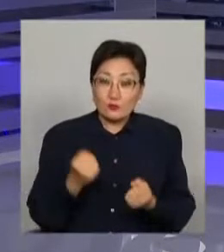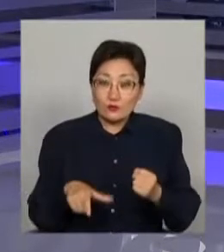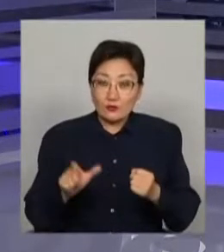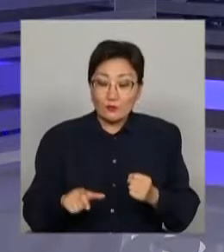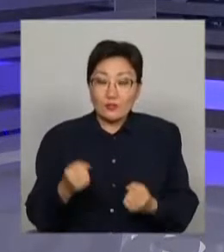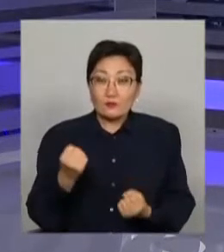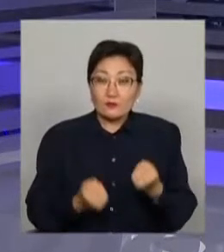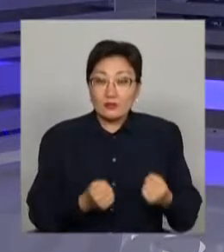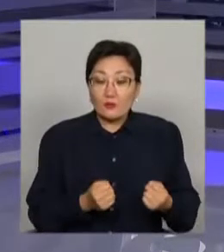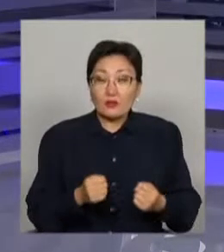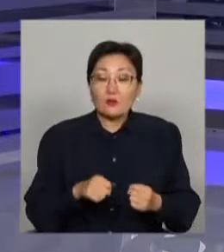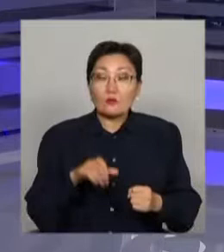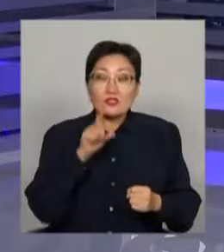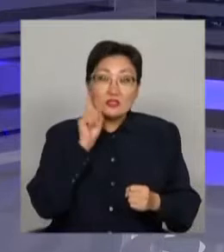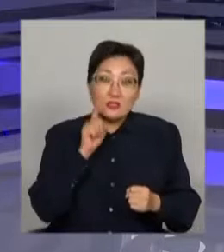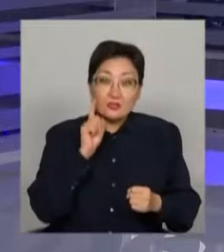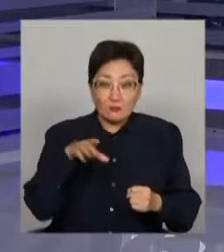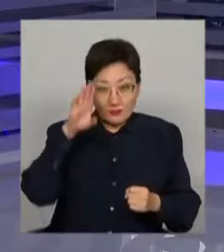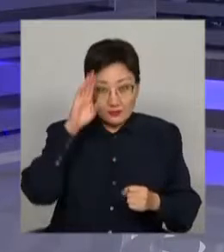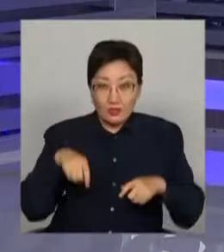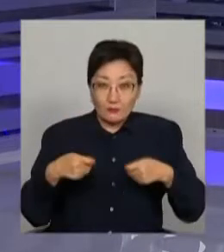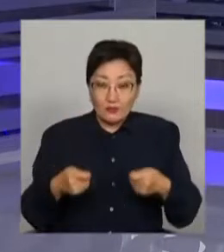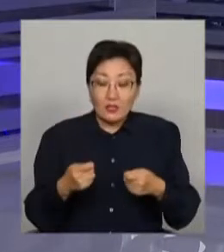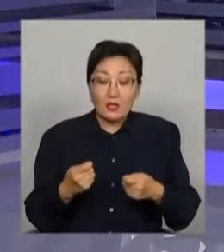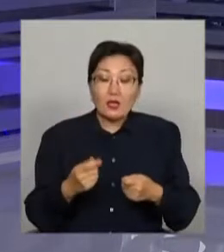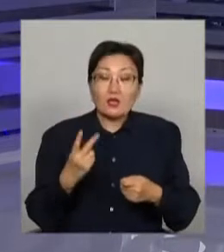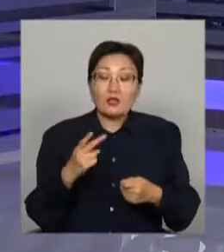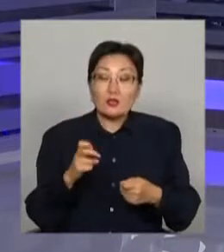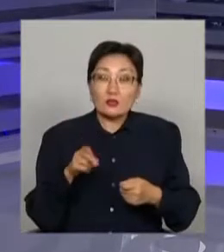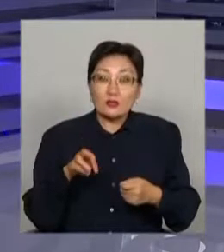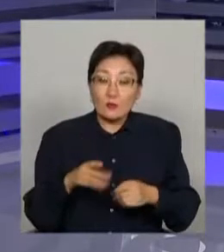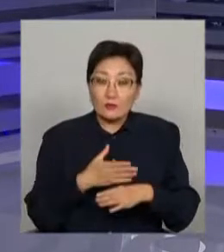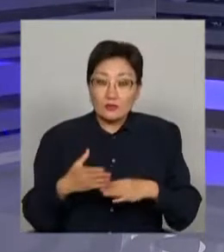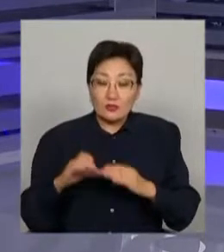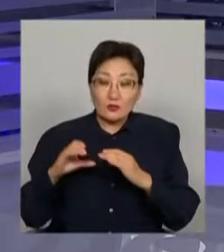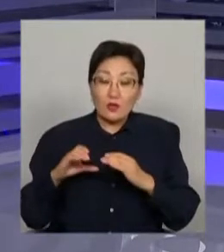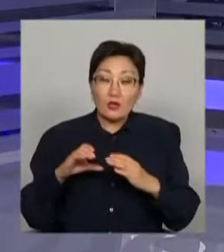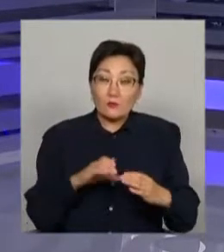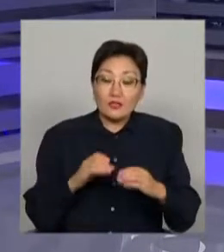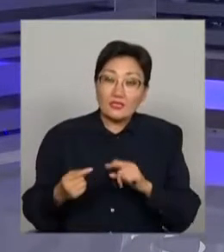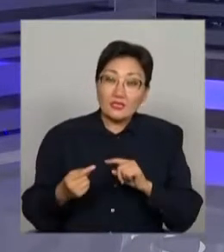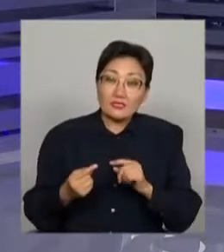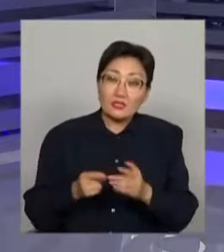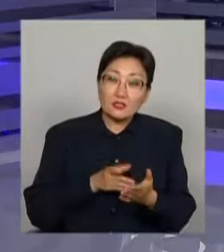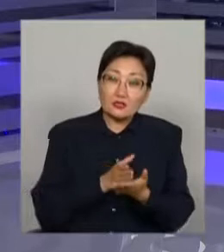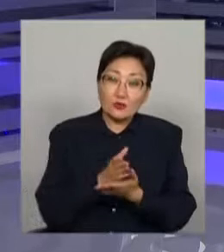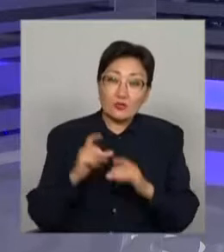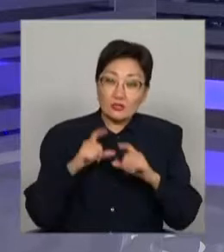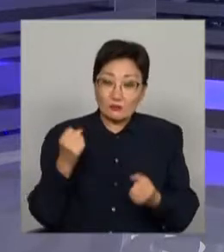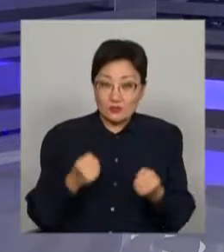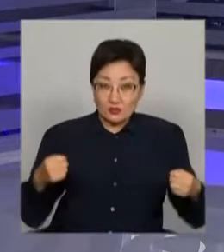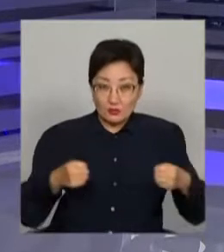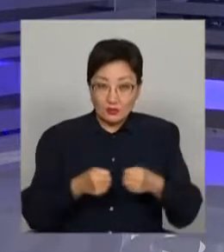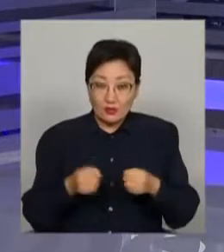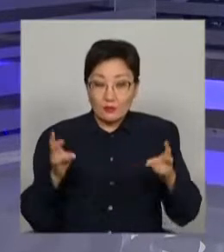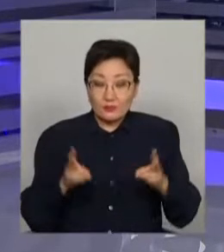көлік тізгінін кәмілетке толмаған жігітке берген. 2-3 шақырым жол жүргеннен кейін автобус жолдың қарсы бетіне шығып, жүк көлігіне соғылыпты.